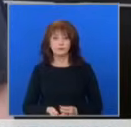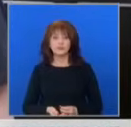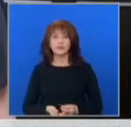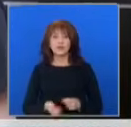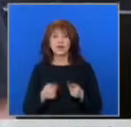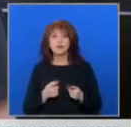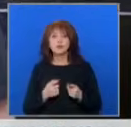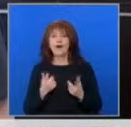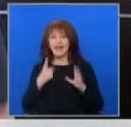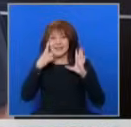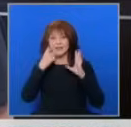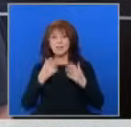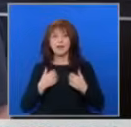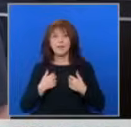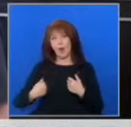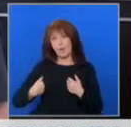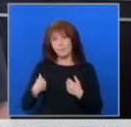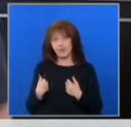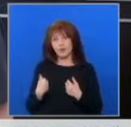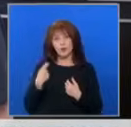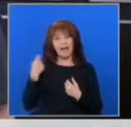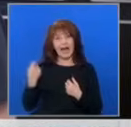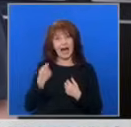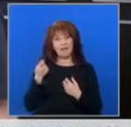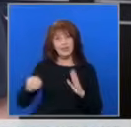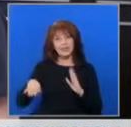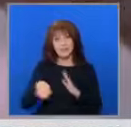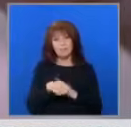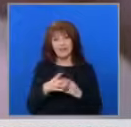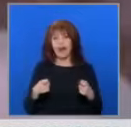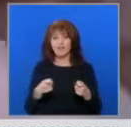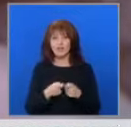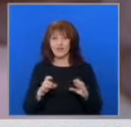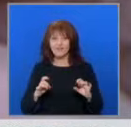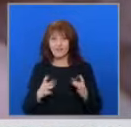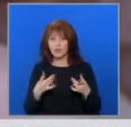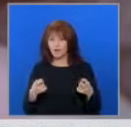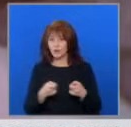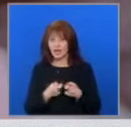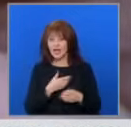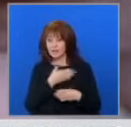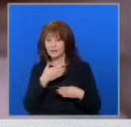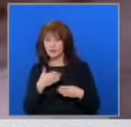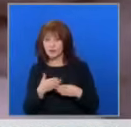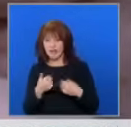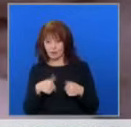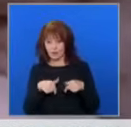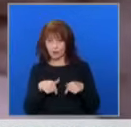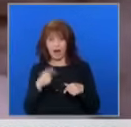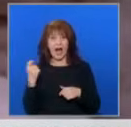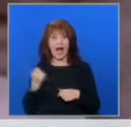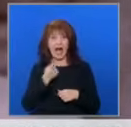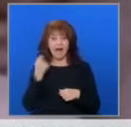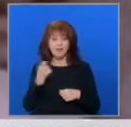Това е най-актуалната снимка на съпруга ми от август. Замина на фронта в началото на войната. За последно беше при нас през август.